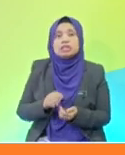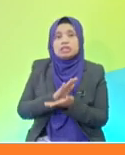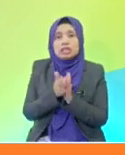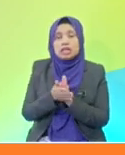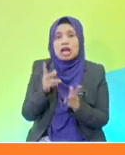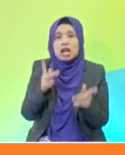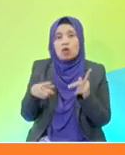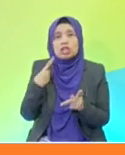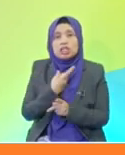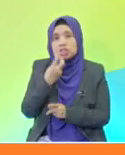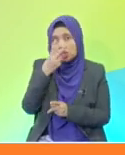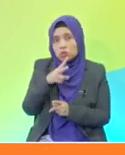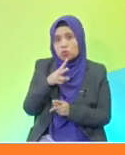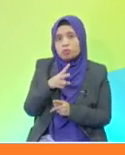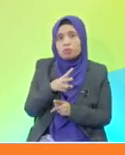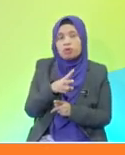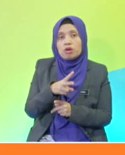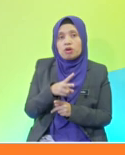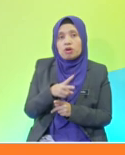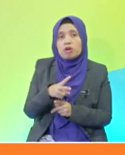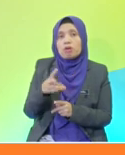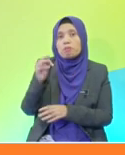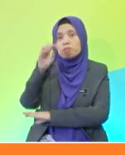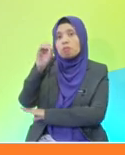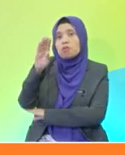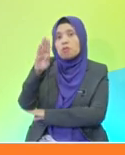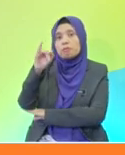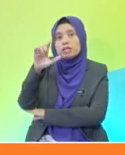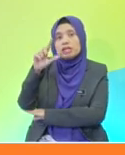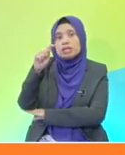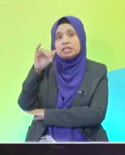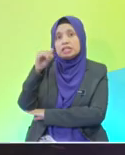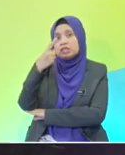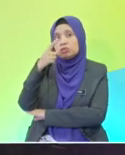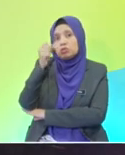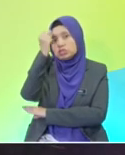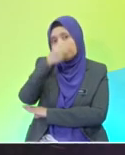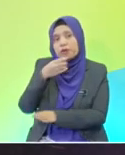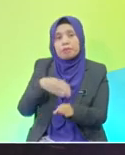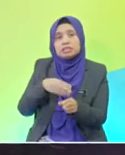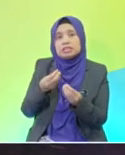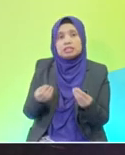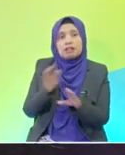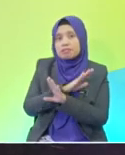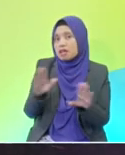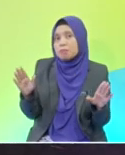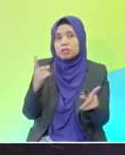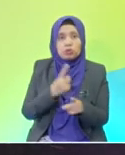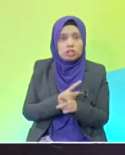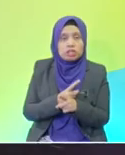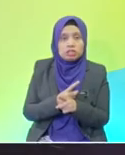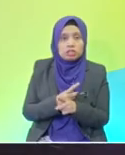lihat di sini mobility biografi adalah sifat bagi tanah adalah tidak tepat jawaban kita